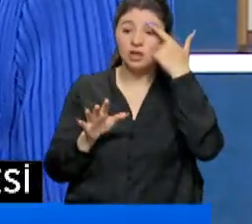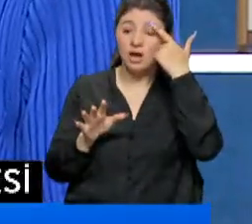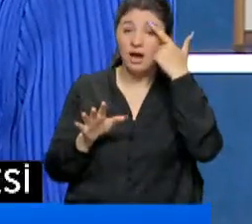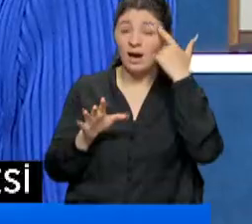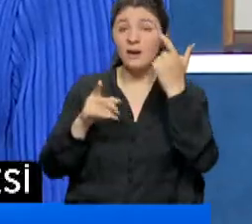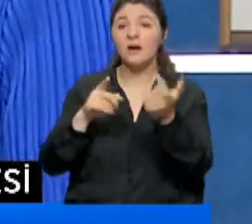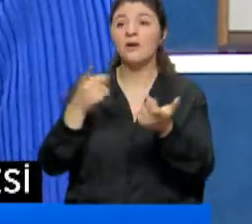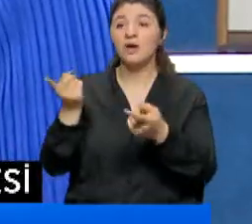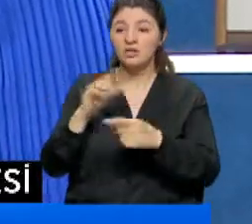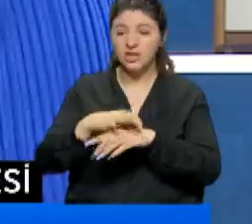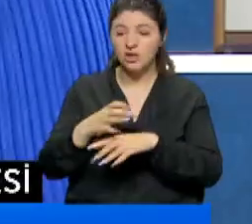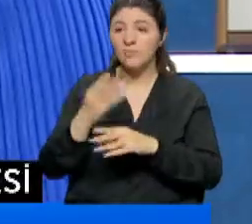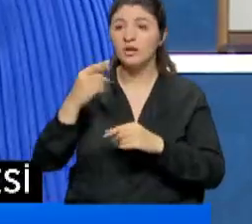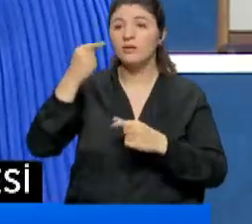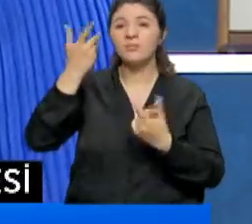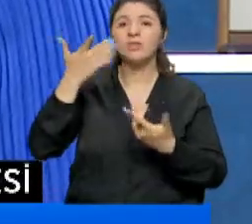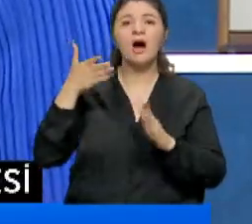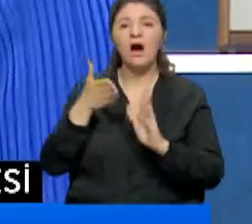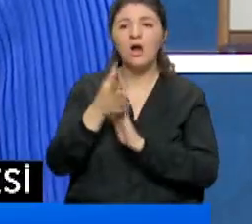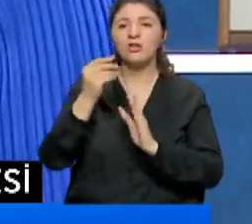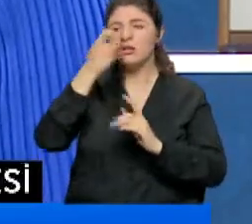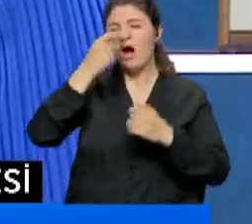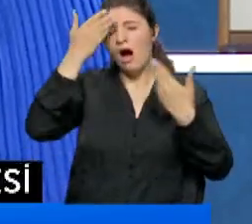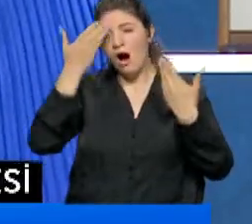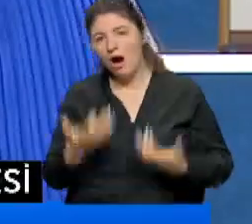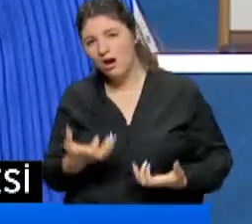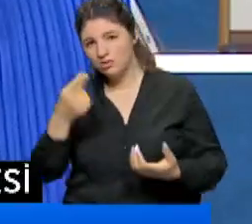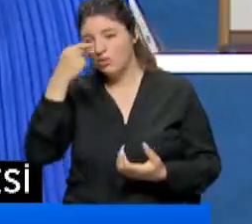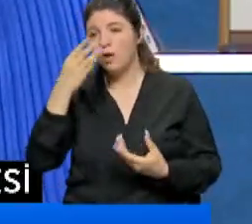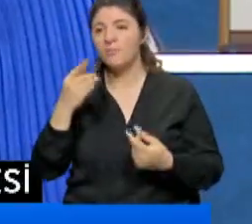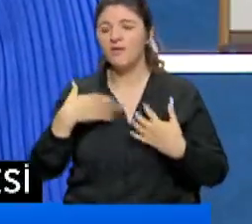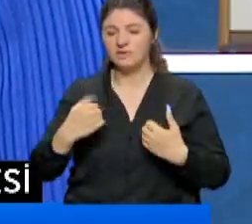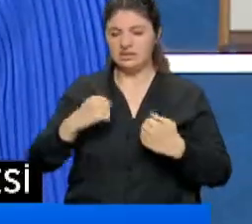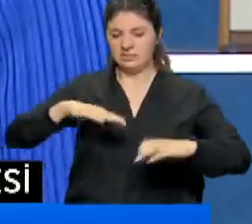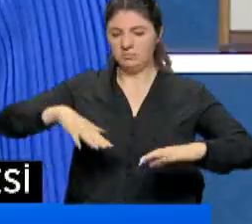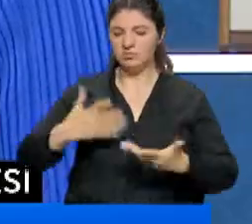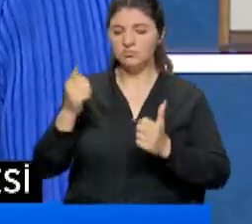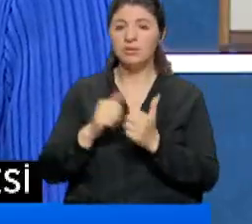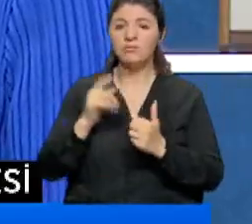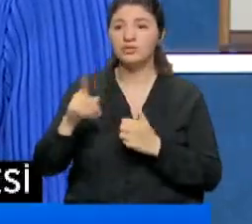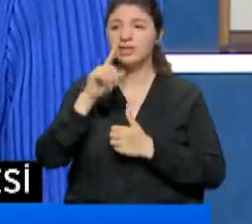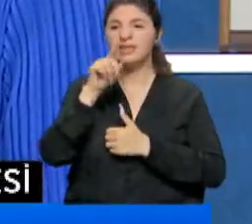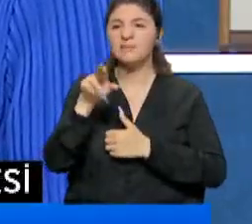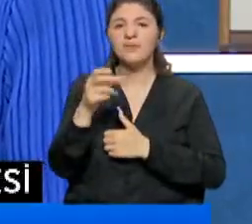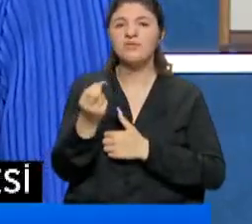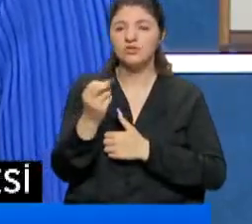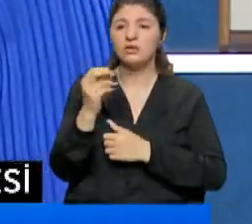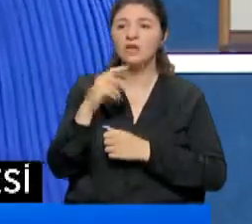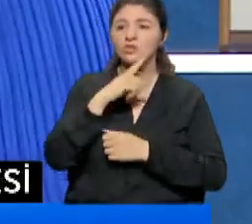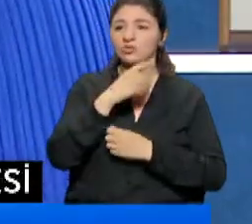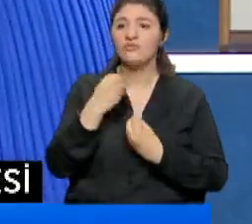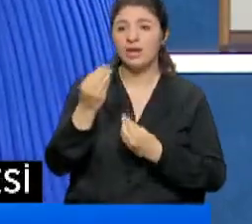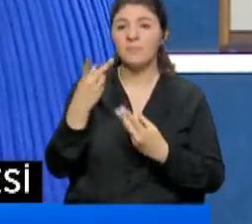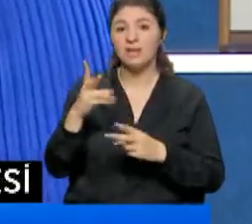hastalıkları gibi araya giren bir zatürre gibi direncin farklı yönde kırılmasıyla bu tip virüsler daha